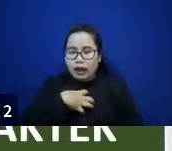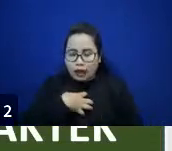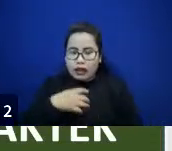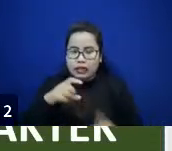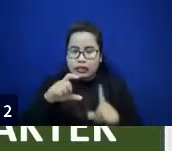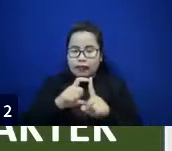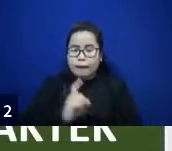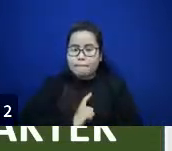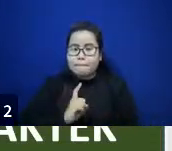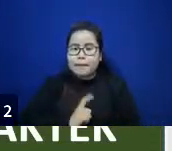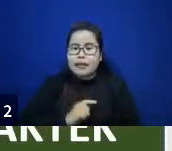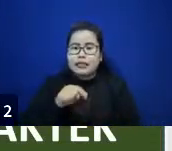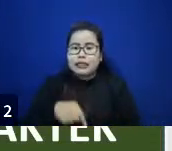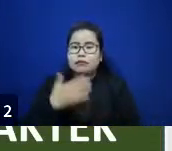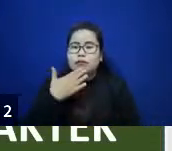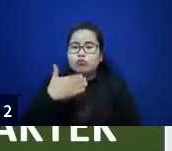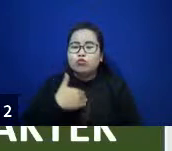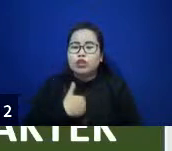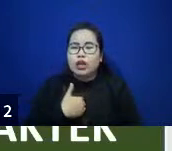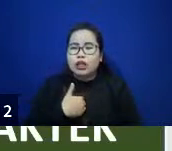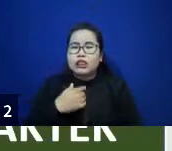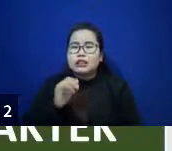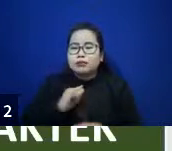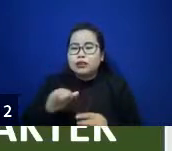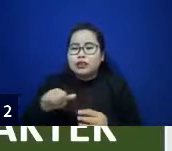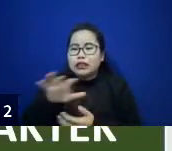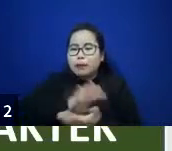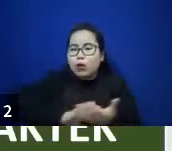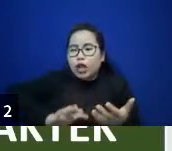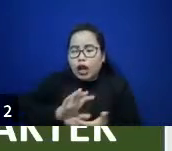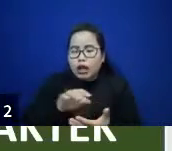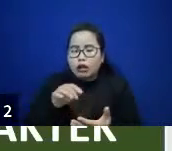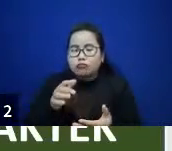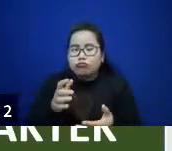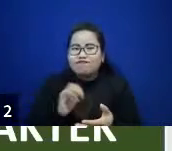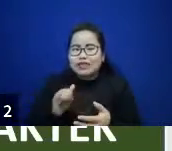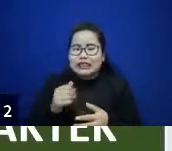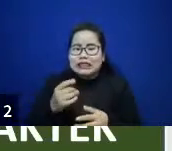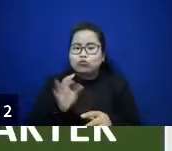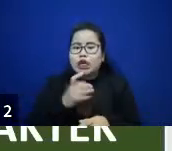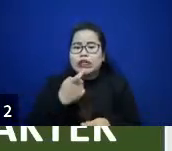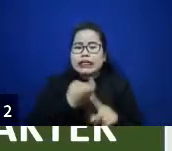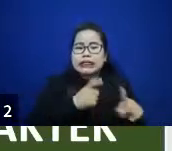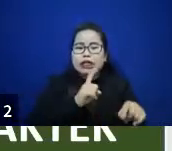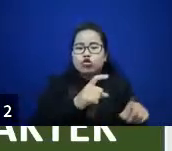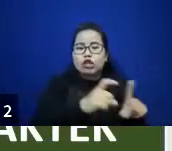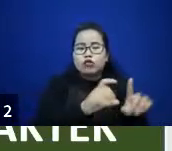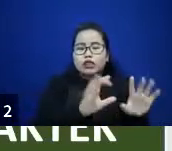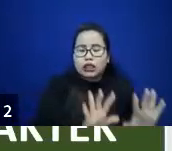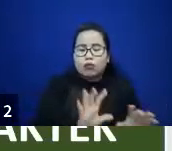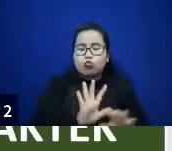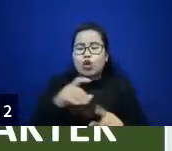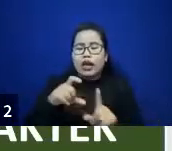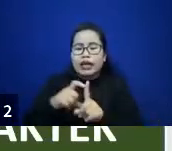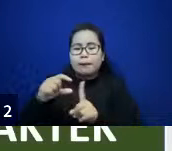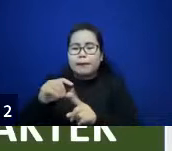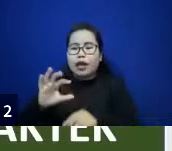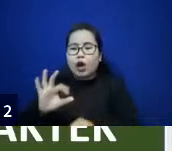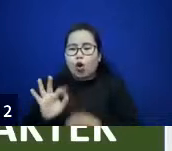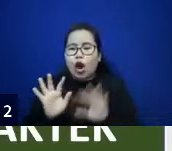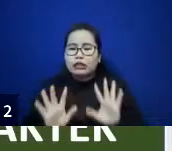ini memerlukan campur tangan bukan hanya dari satu divisi saja gitu bisa bukan hanya DPO saja tapi